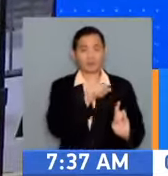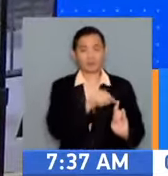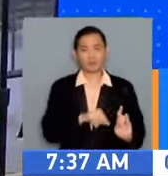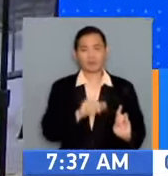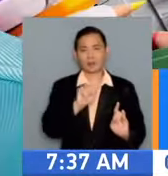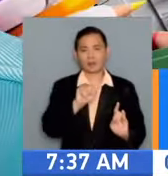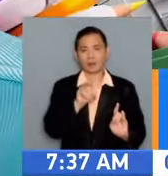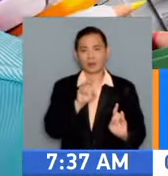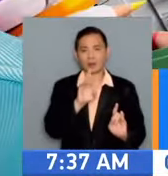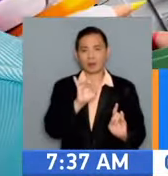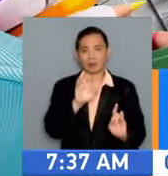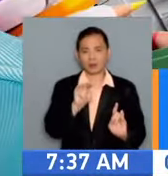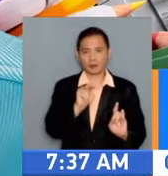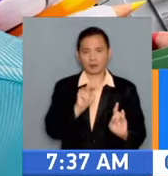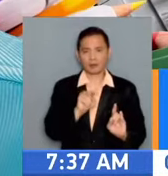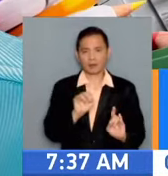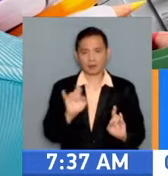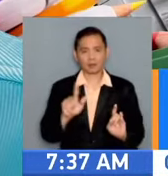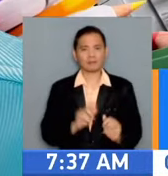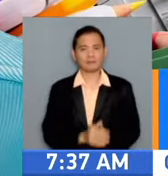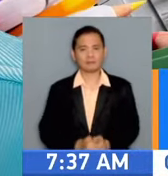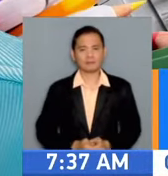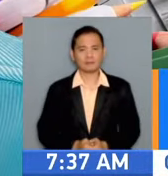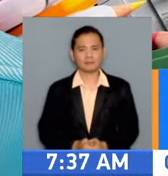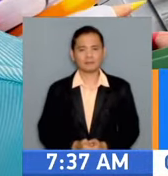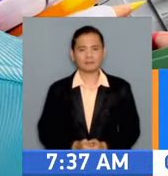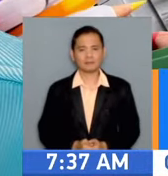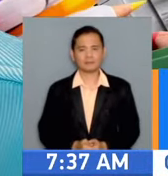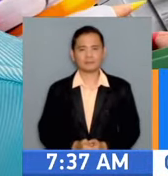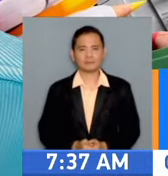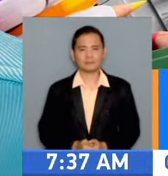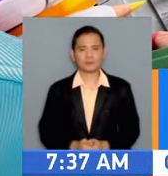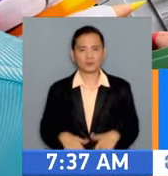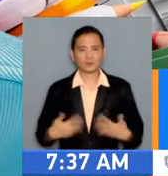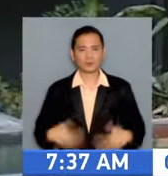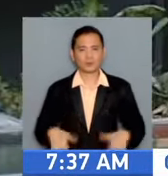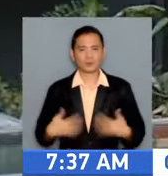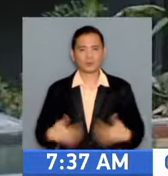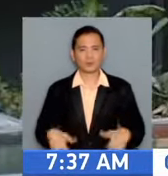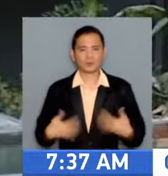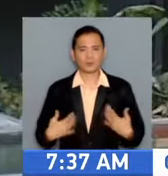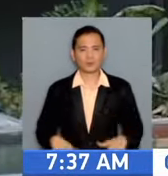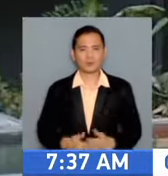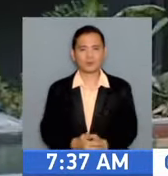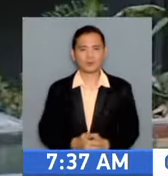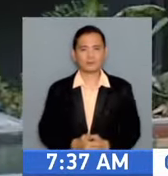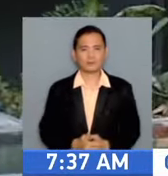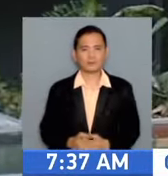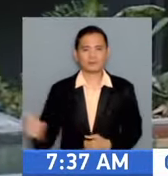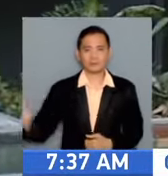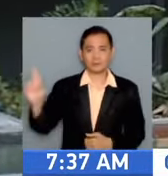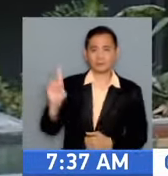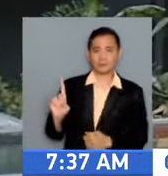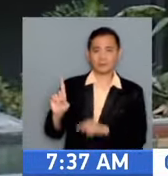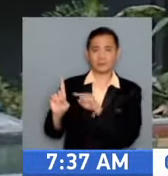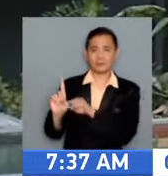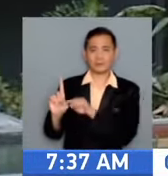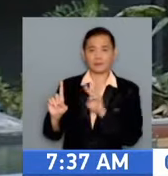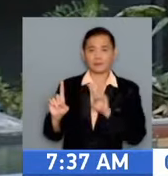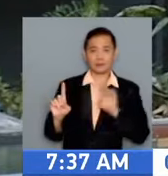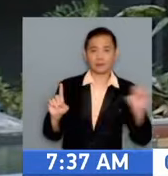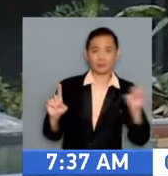Macaspa. Wow! Ayan, so ang kanya naman makakatapat ay grade 12 student at